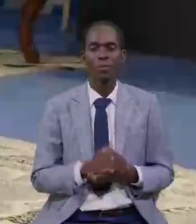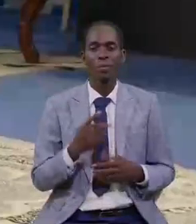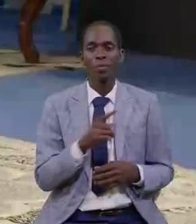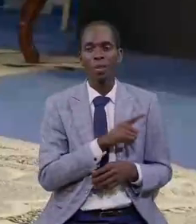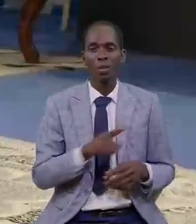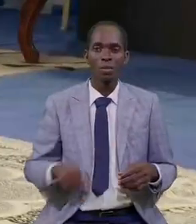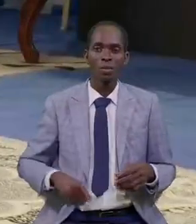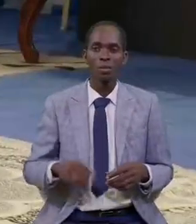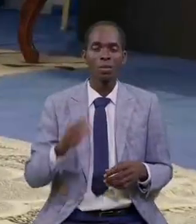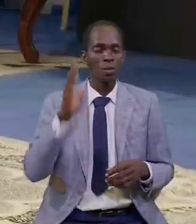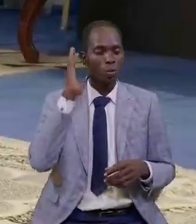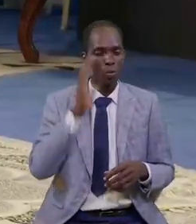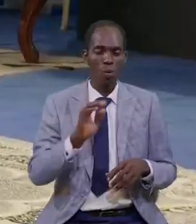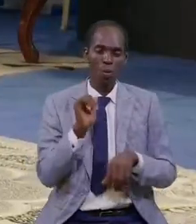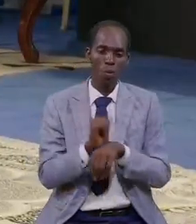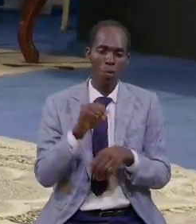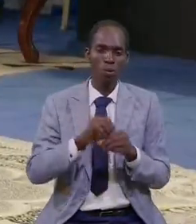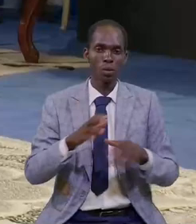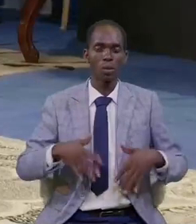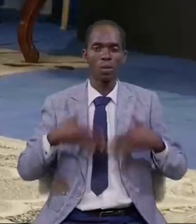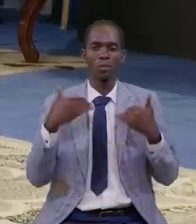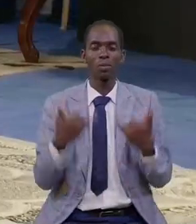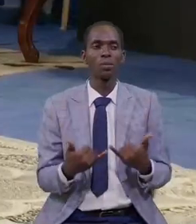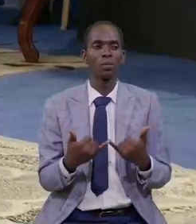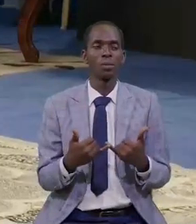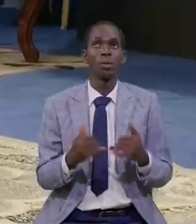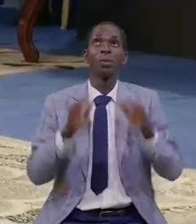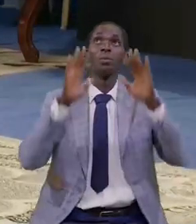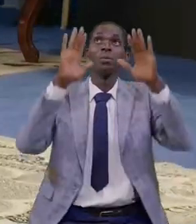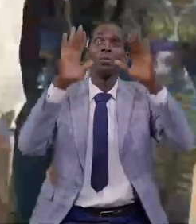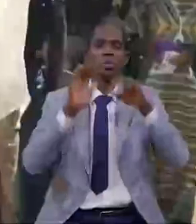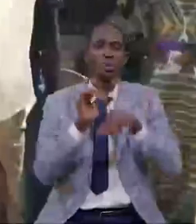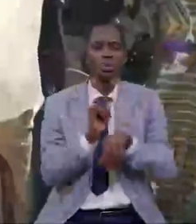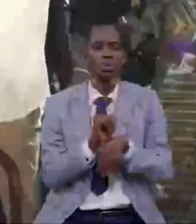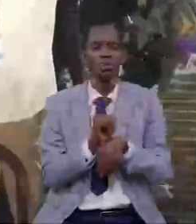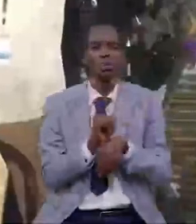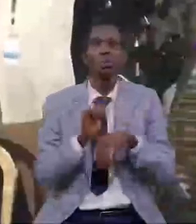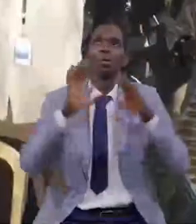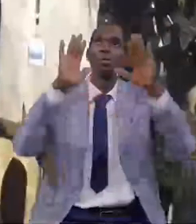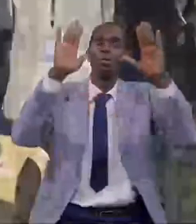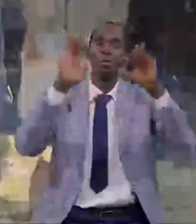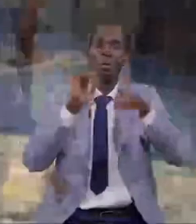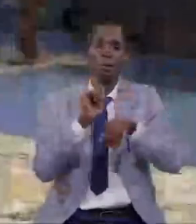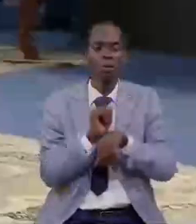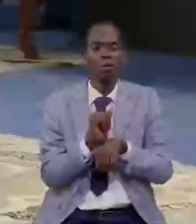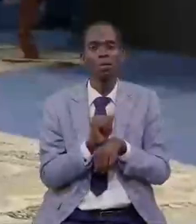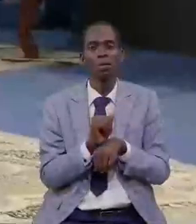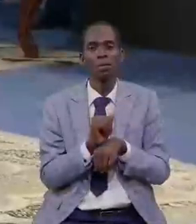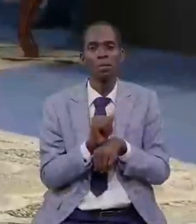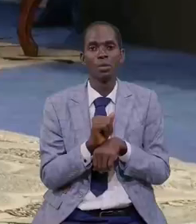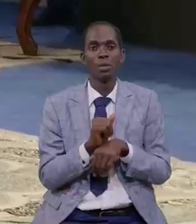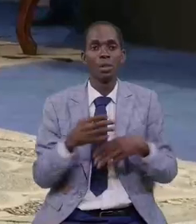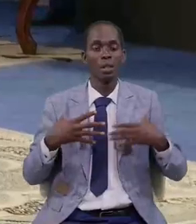le Seigneur agira dans ta vie maintenant miracle miracle